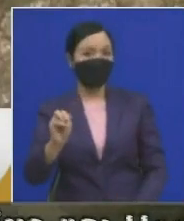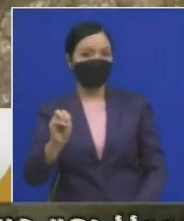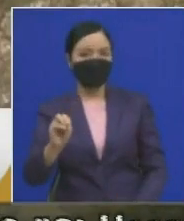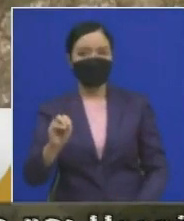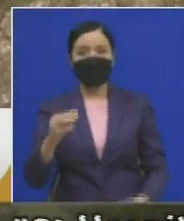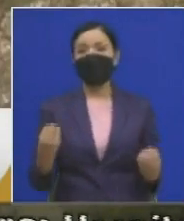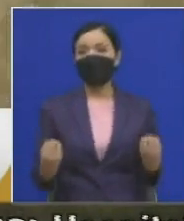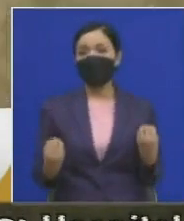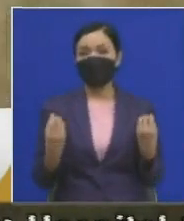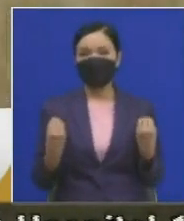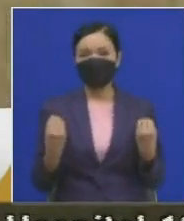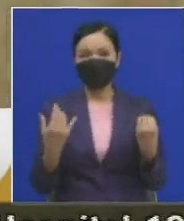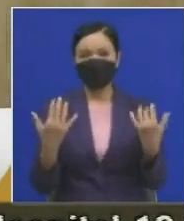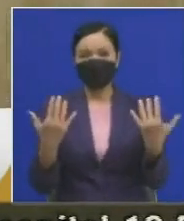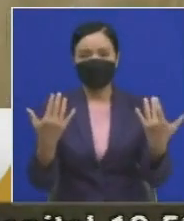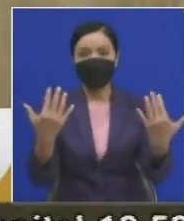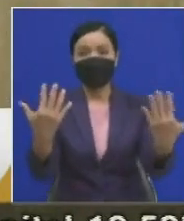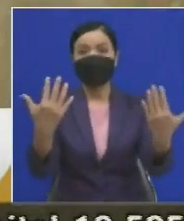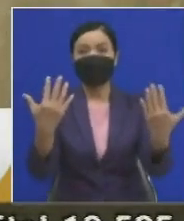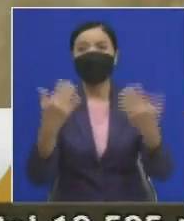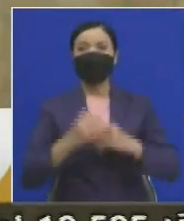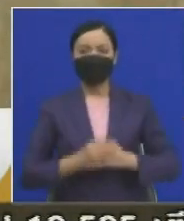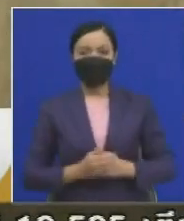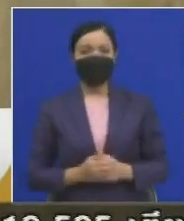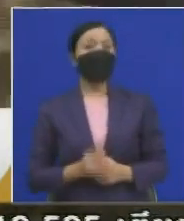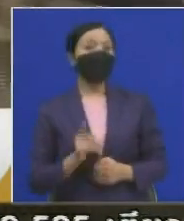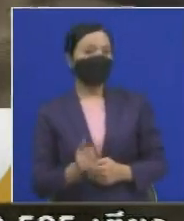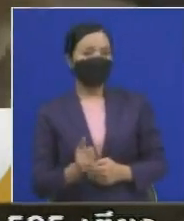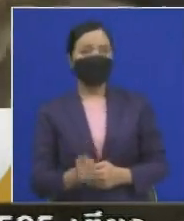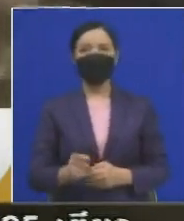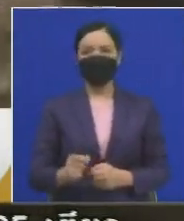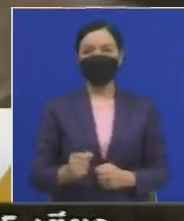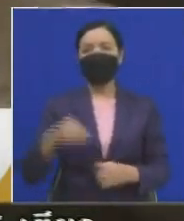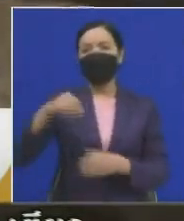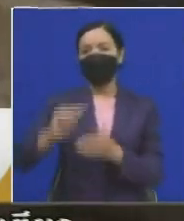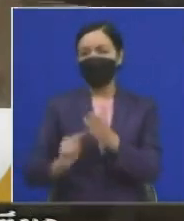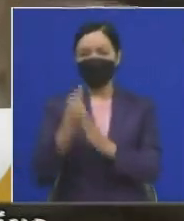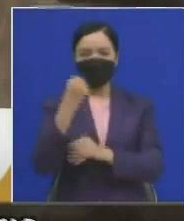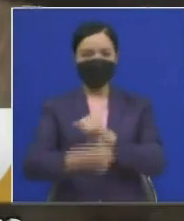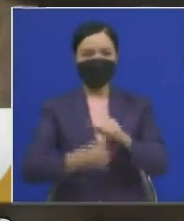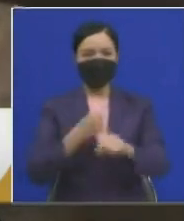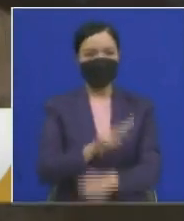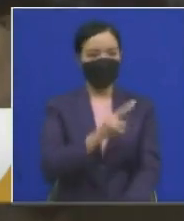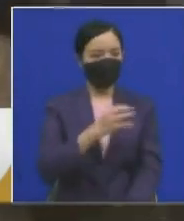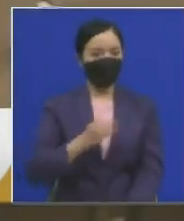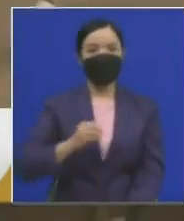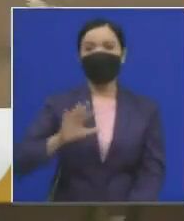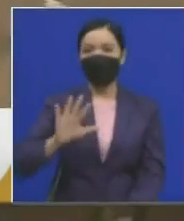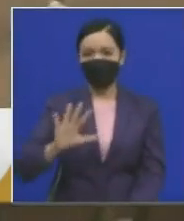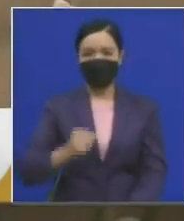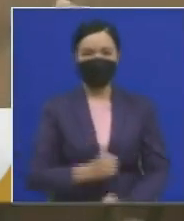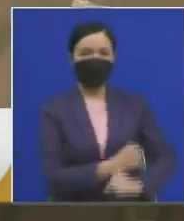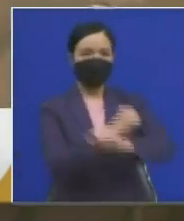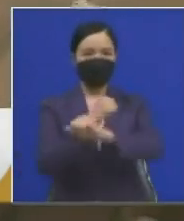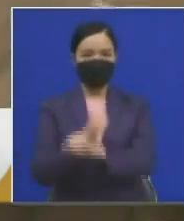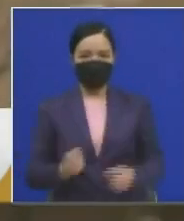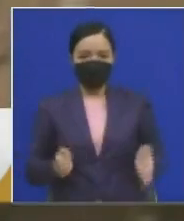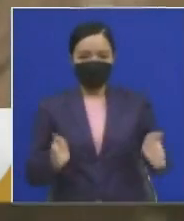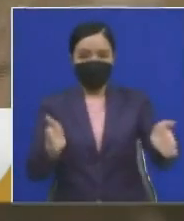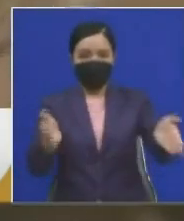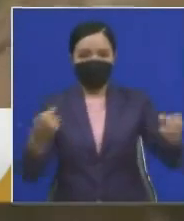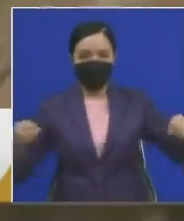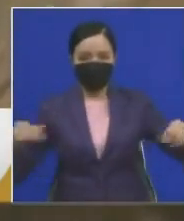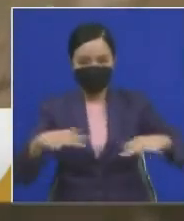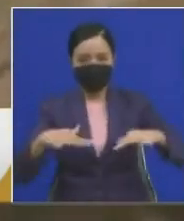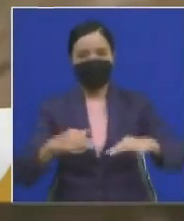เป็ต้นไหม สองฝั่งข้างทางเลยนะคะเขาบอกวาสรางขมาตั้แต่ปี 2005เพื่อปกป้อง ไม่ให้ถนน ถูก